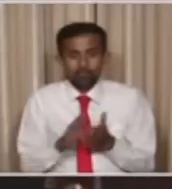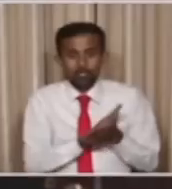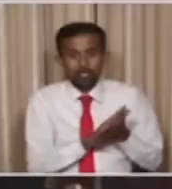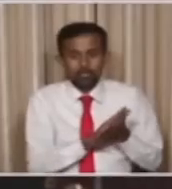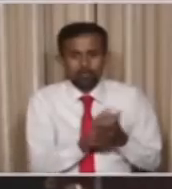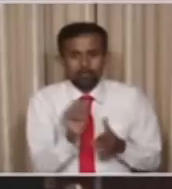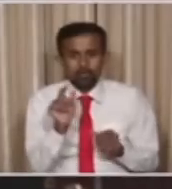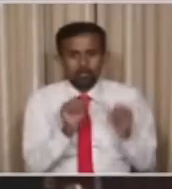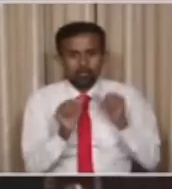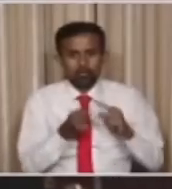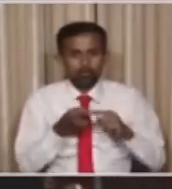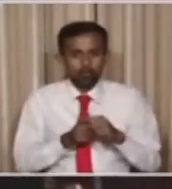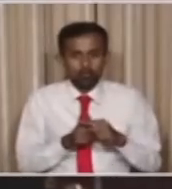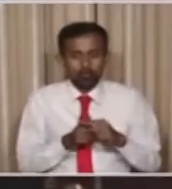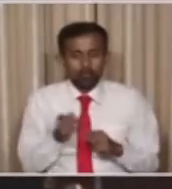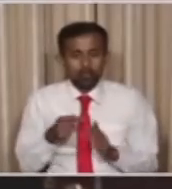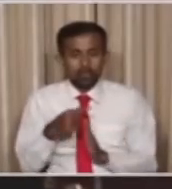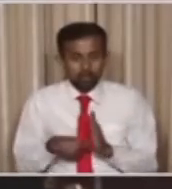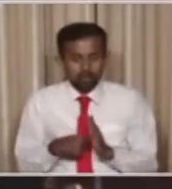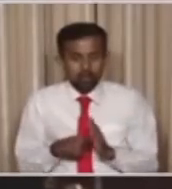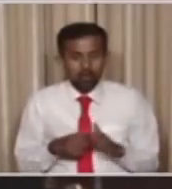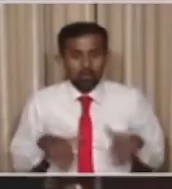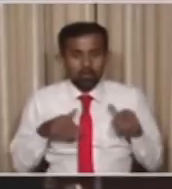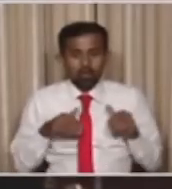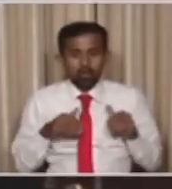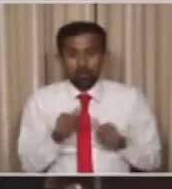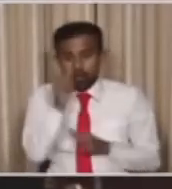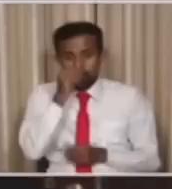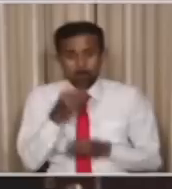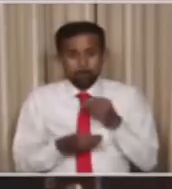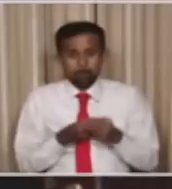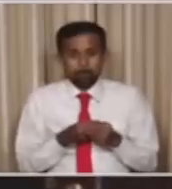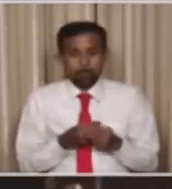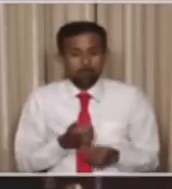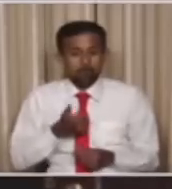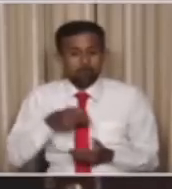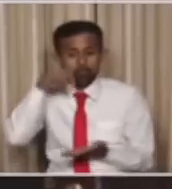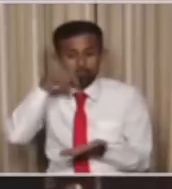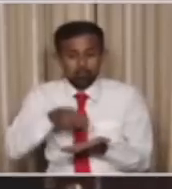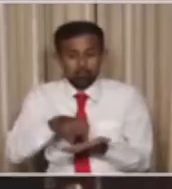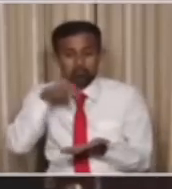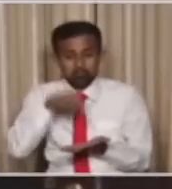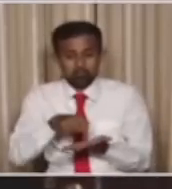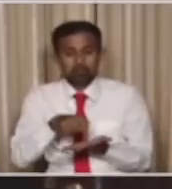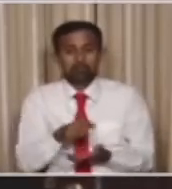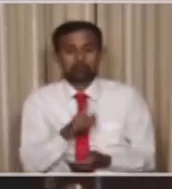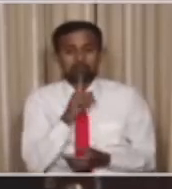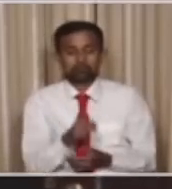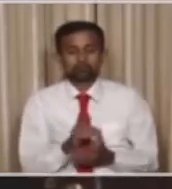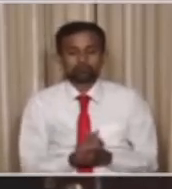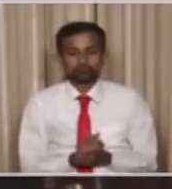කියලා ඖෂධය පිළිබඳ උදාහරණේ මේ රටේ සෞඛ්‍ය මාෆියාවේ තෝතැන්න සංකේතය කරු